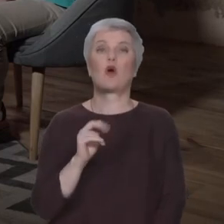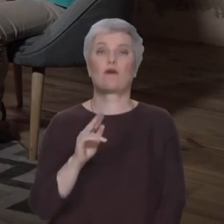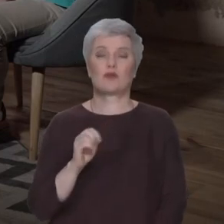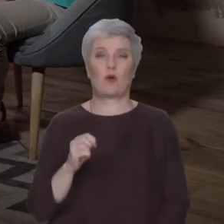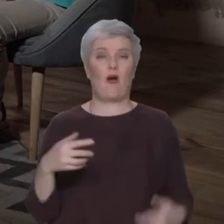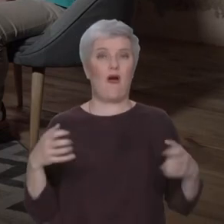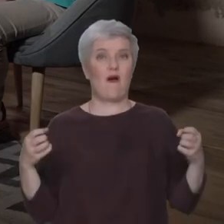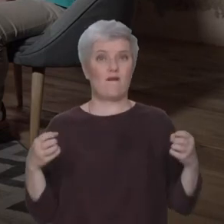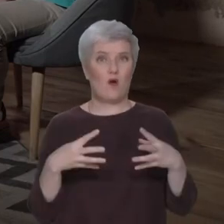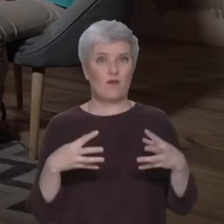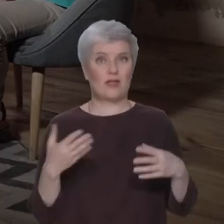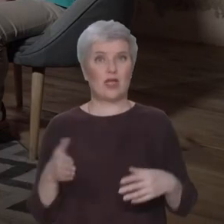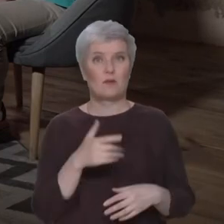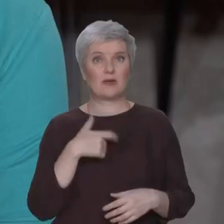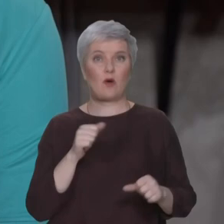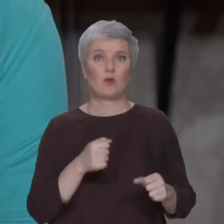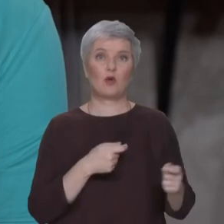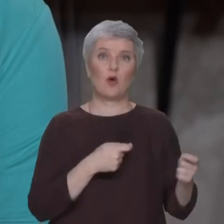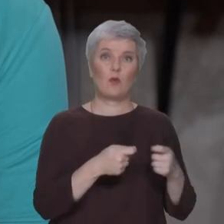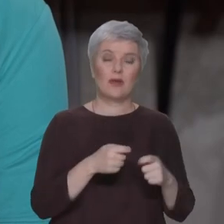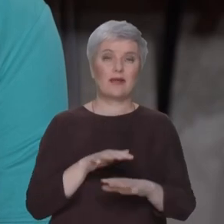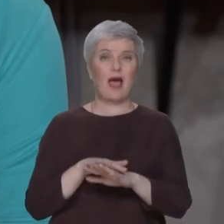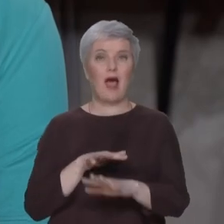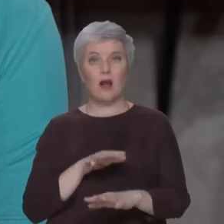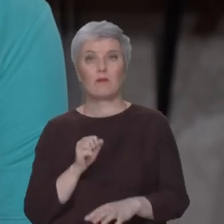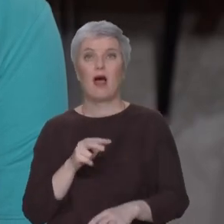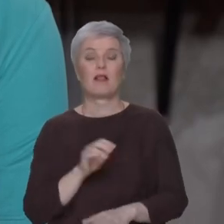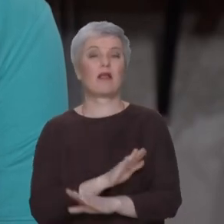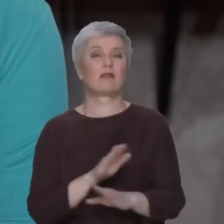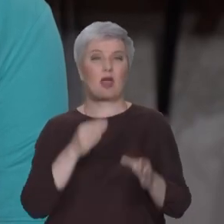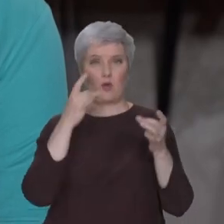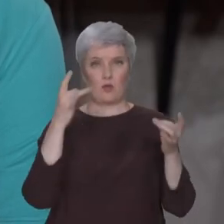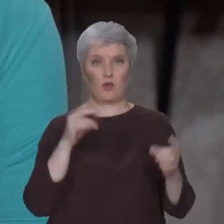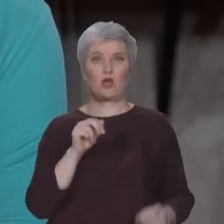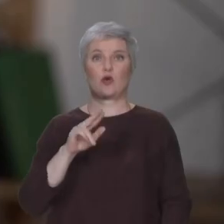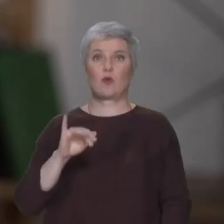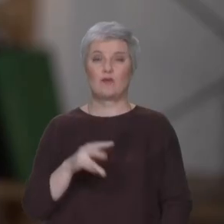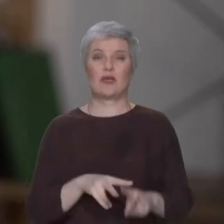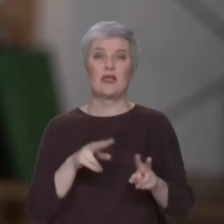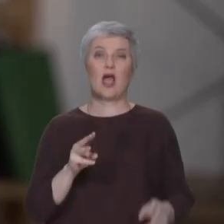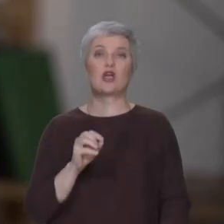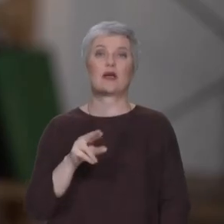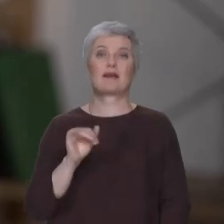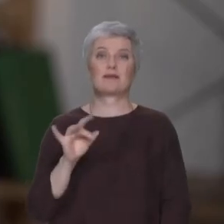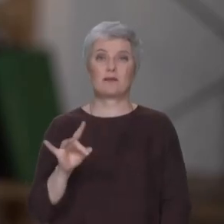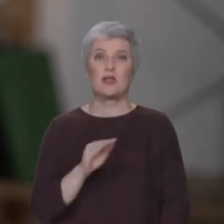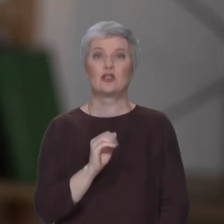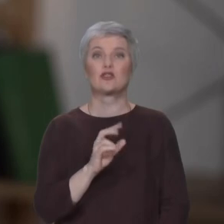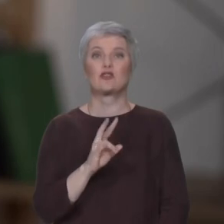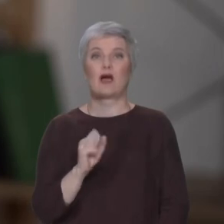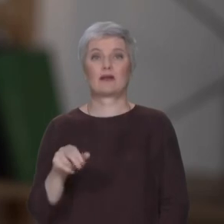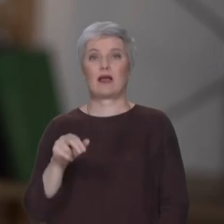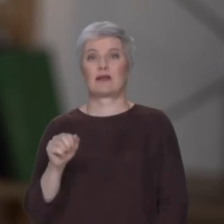між собою можуть уряди та армії, але не культура. І далі цитата: Чайковський, як і Шекспір, як і Жанна д'Арк, як і